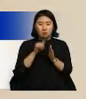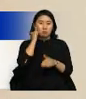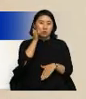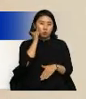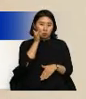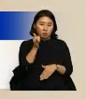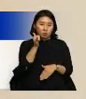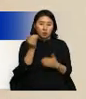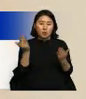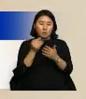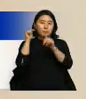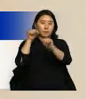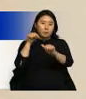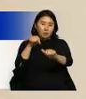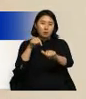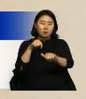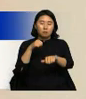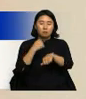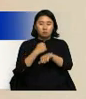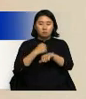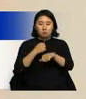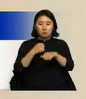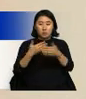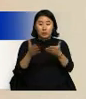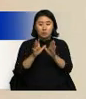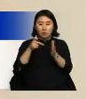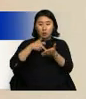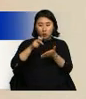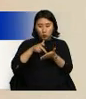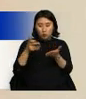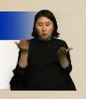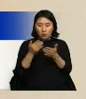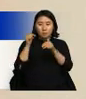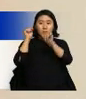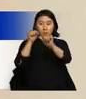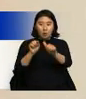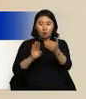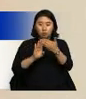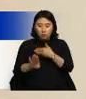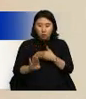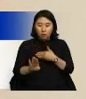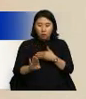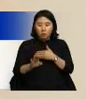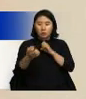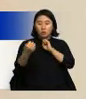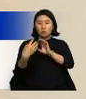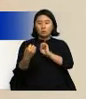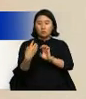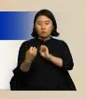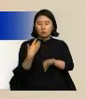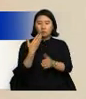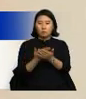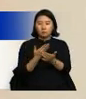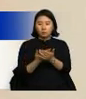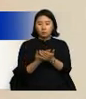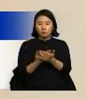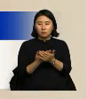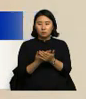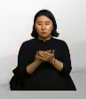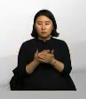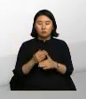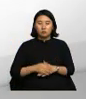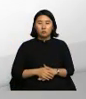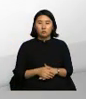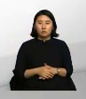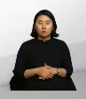전화를 하시거나 업무 지시를 하시거나 전체 톡방에 업무 지시 하셔놓고 이제 대답을 종용하시면서 11번